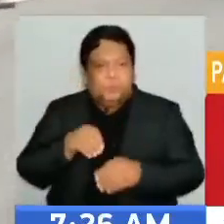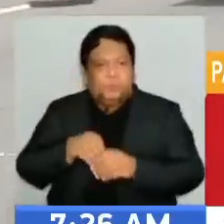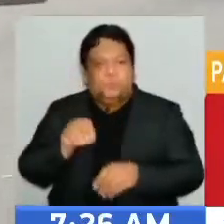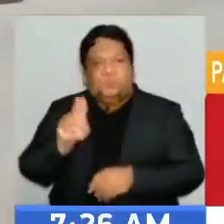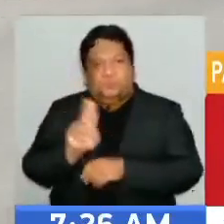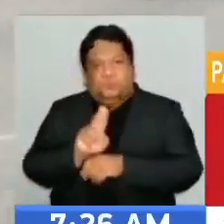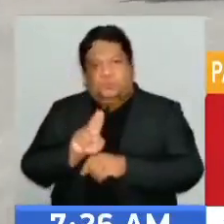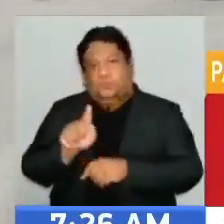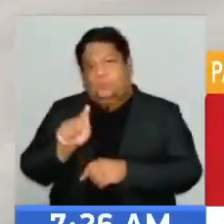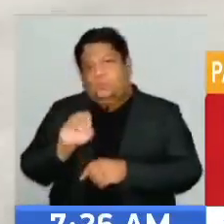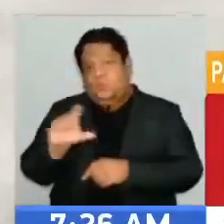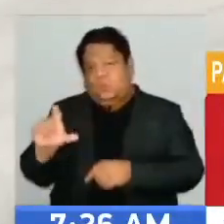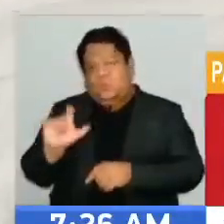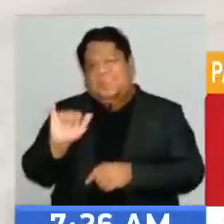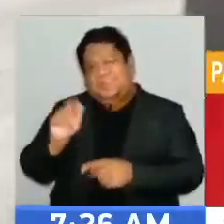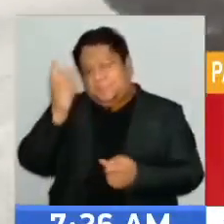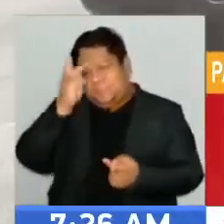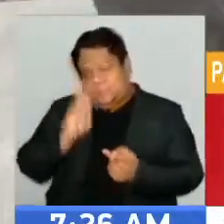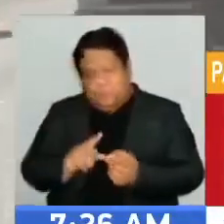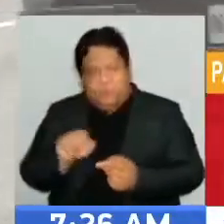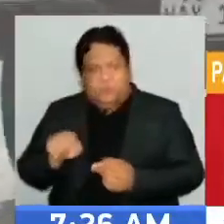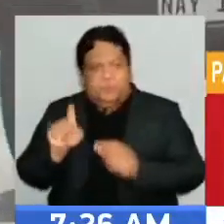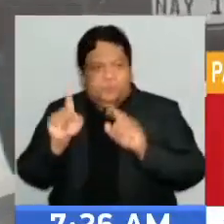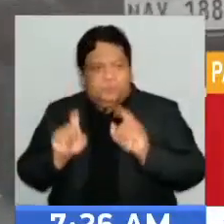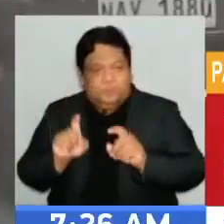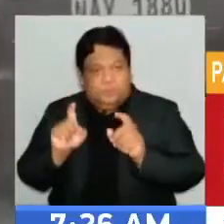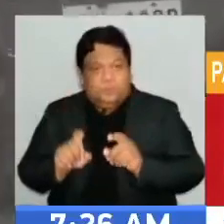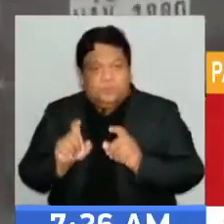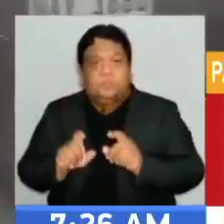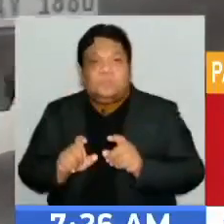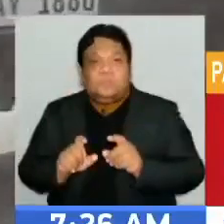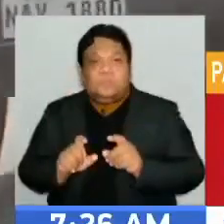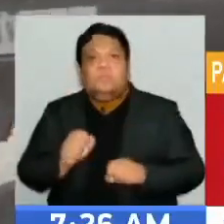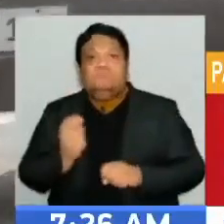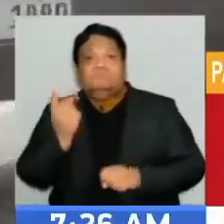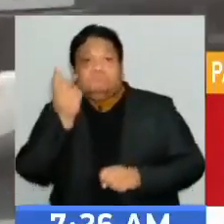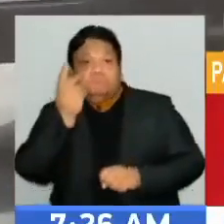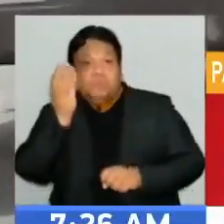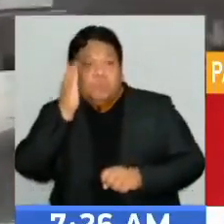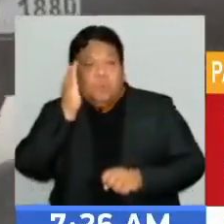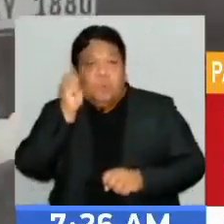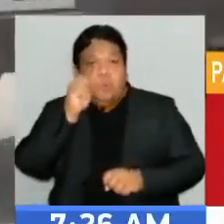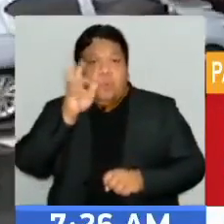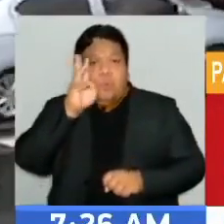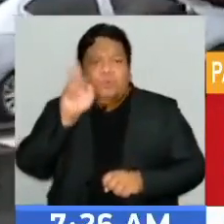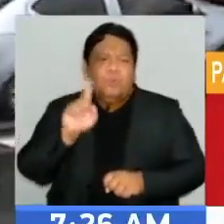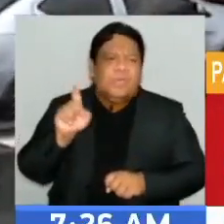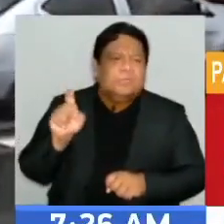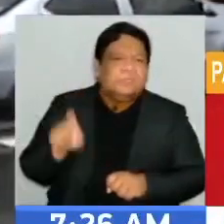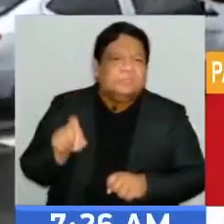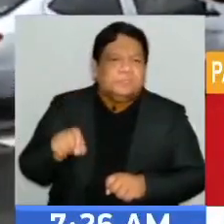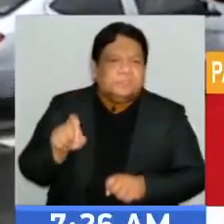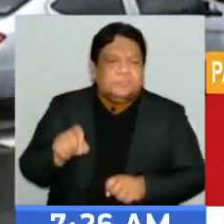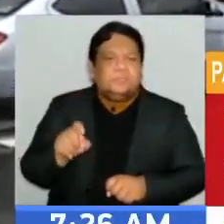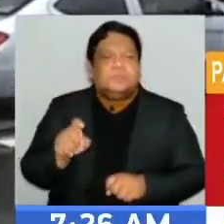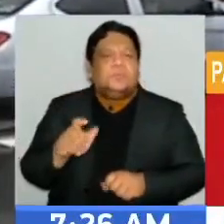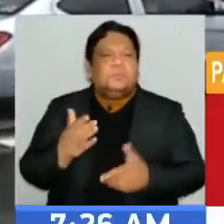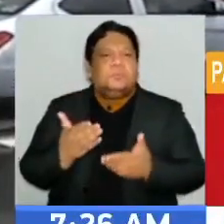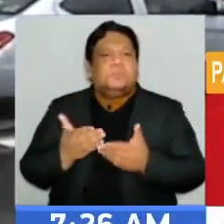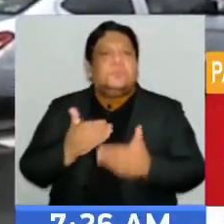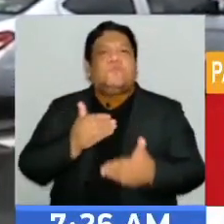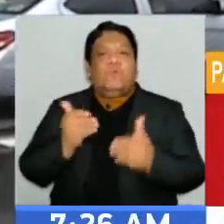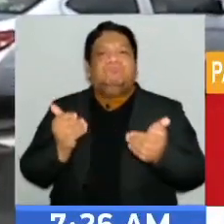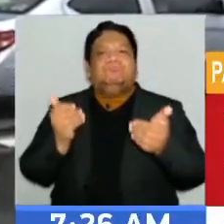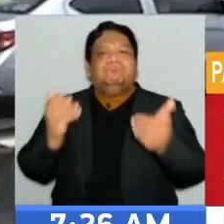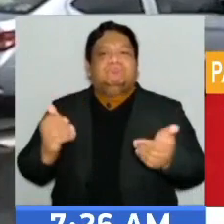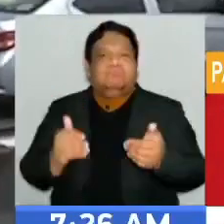ating dry run upang makita natin kung ano pa ang pangangailangan bago man lang maipatupad muli